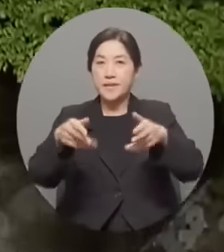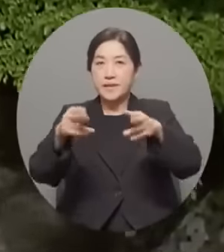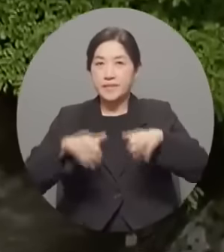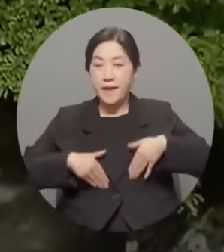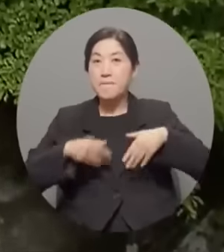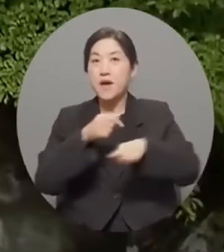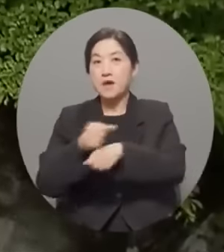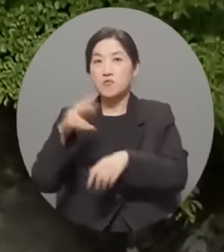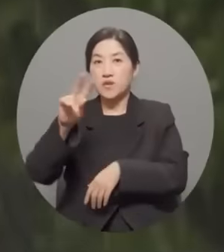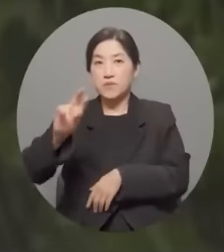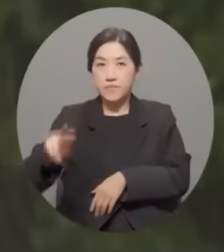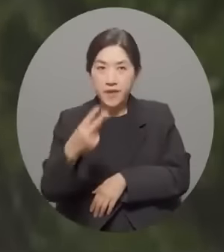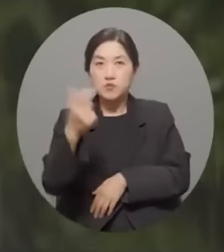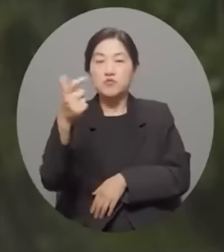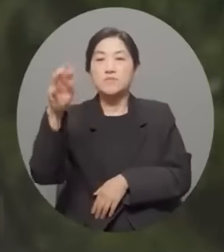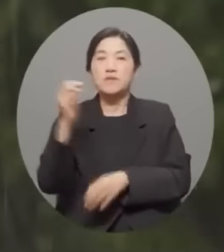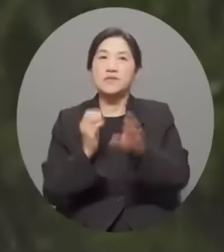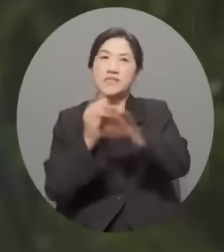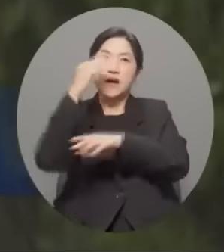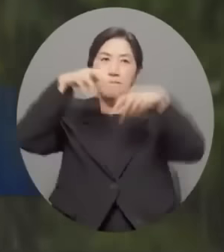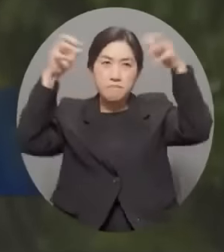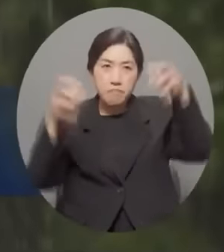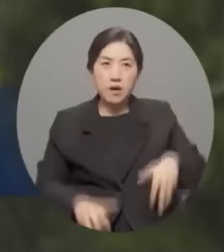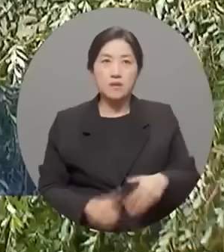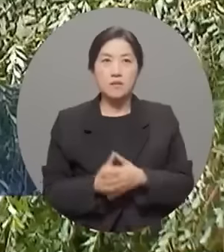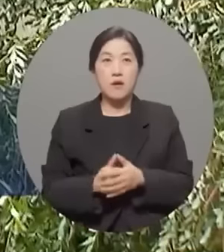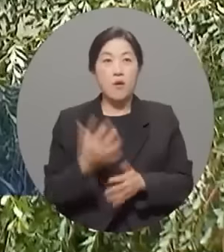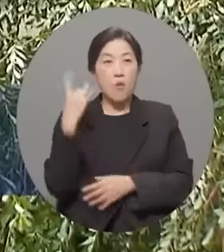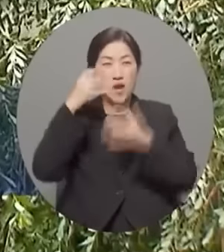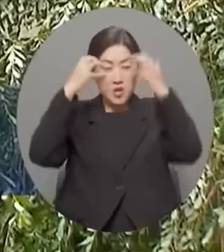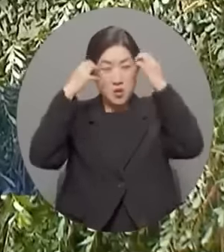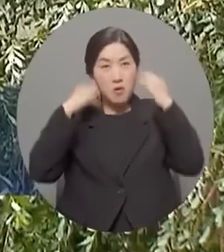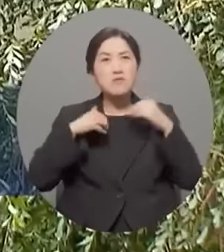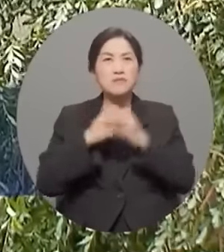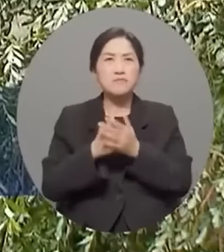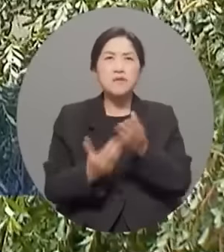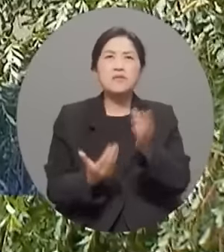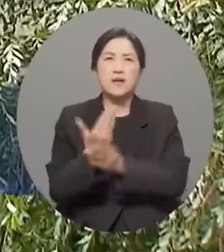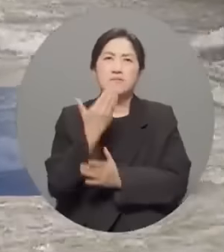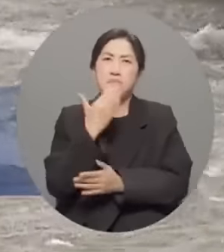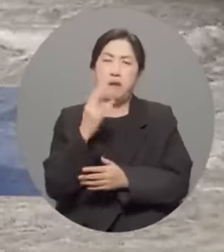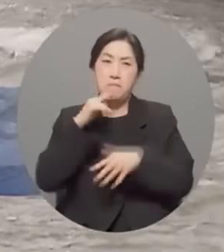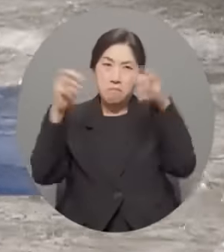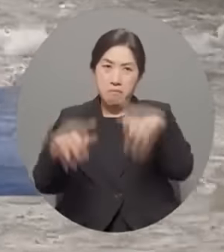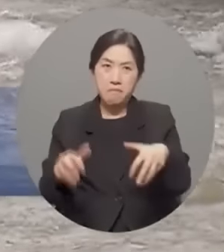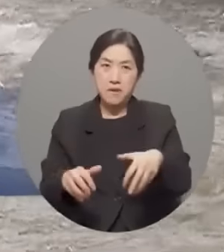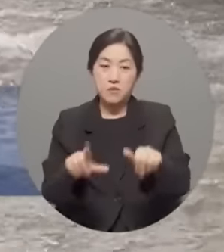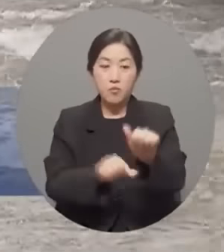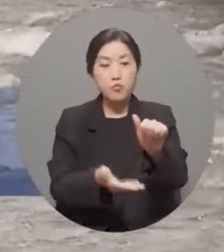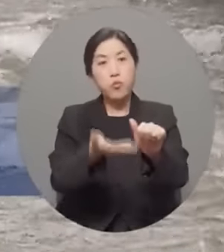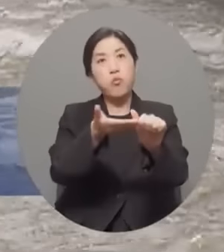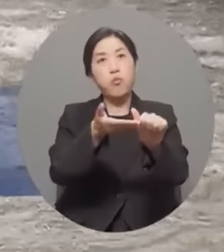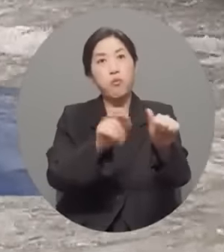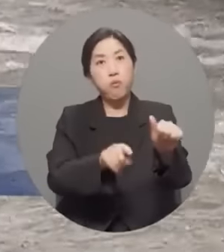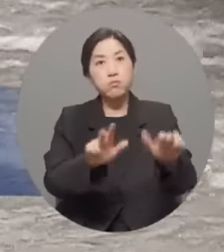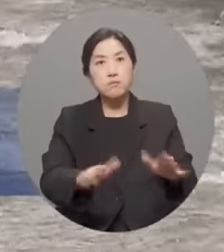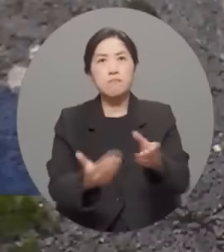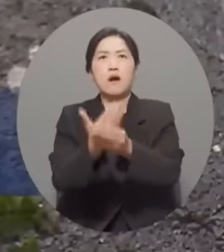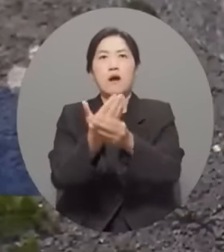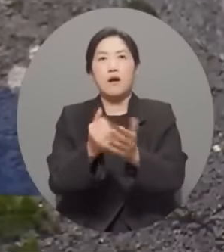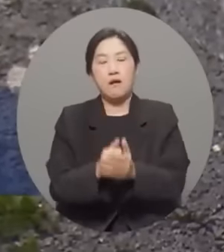넘는 폭우가 쏟아졌습니다. 한여름에나 발생할 수 있을 법한 집중호우인데요. 지금 5월 초에 발생을 했거든요.